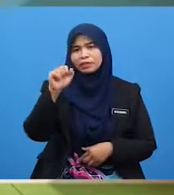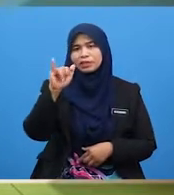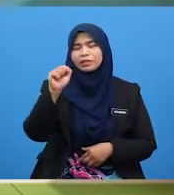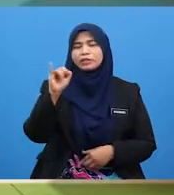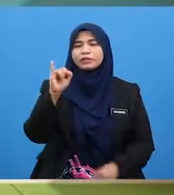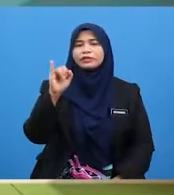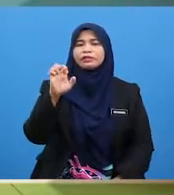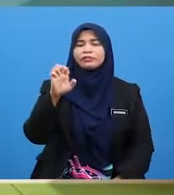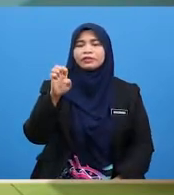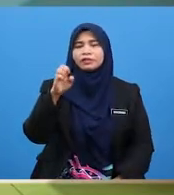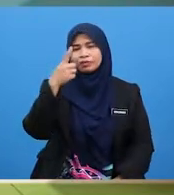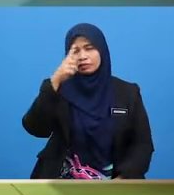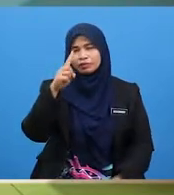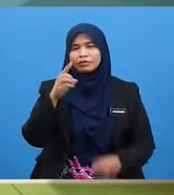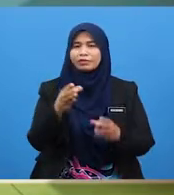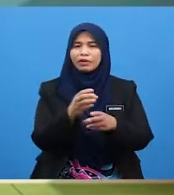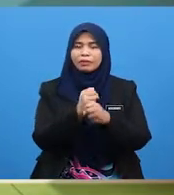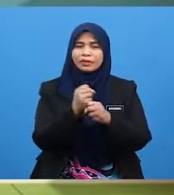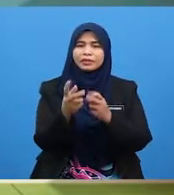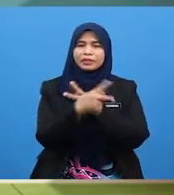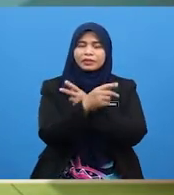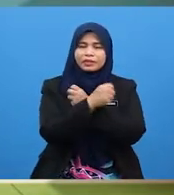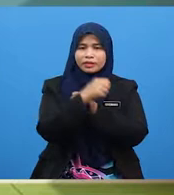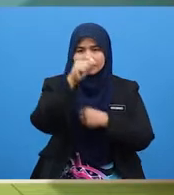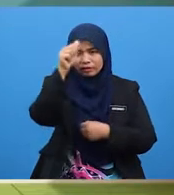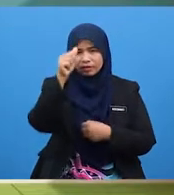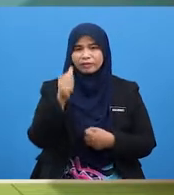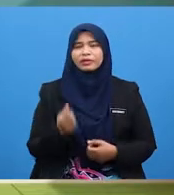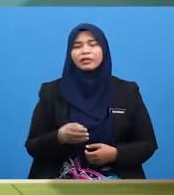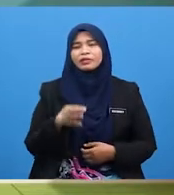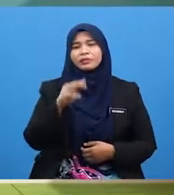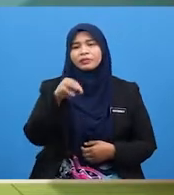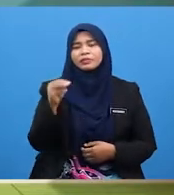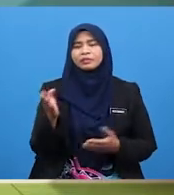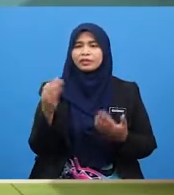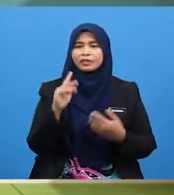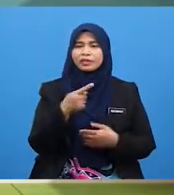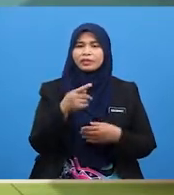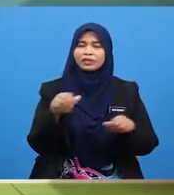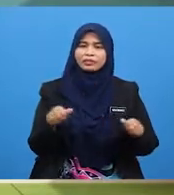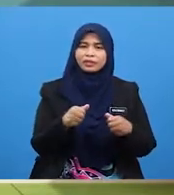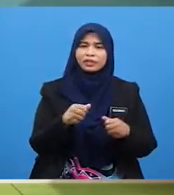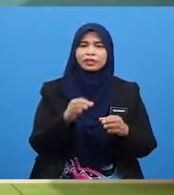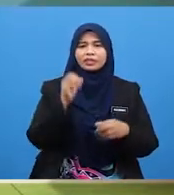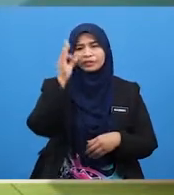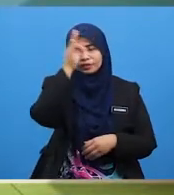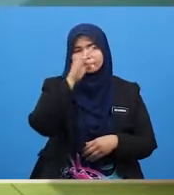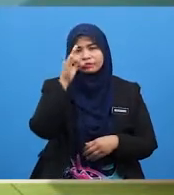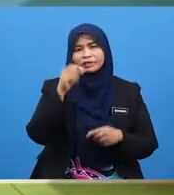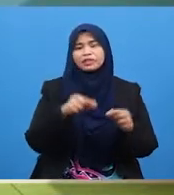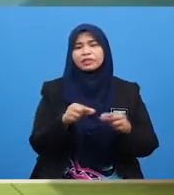meraih kasih sayang Allah. Murid-murid, mari kita amalkan sifat gigih ini agar mendapat redha